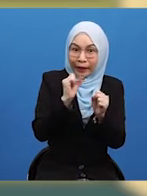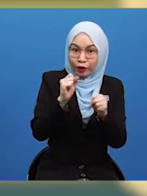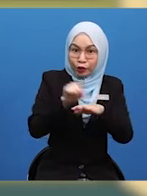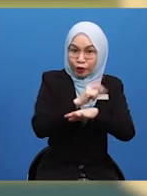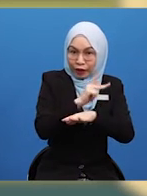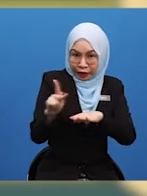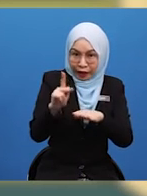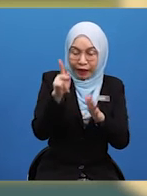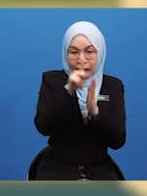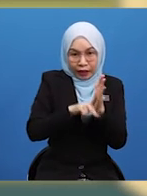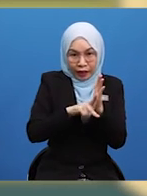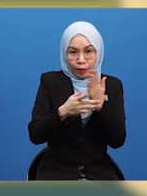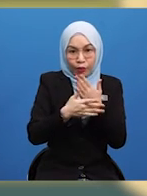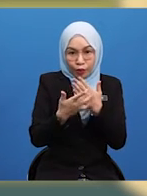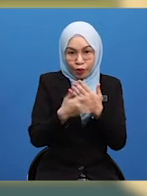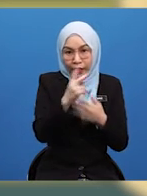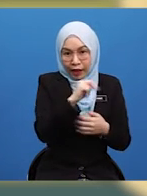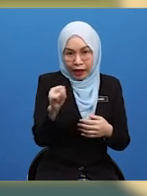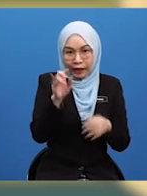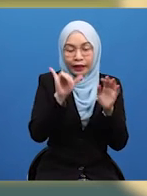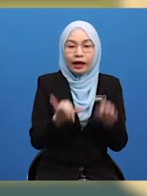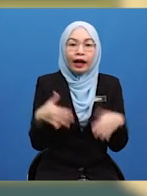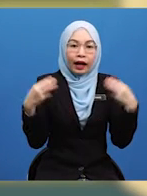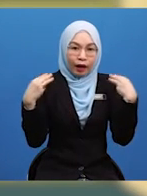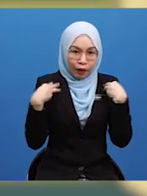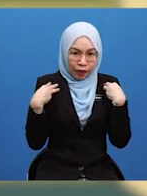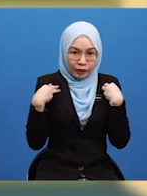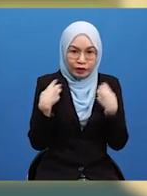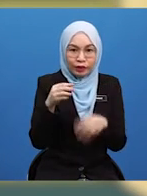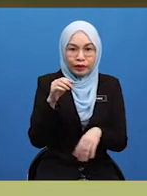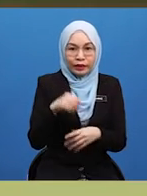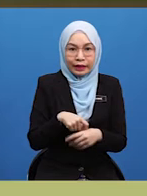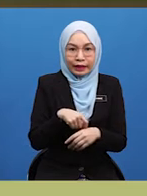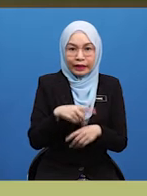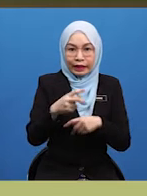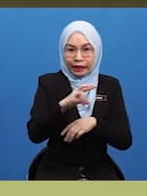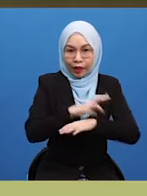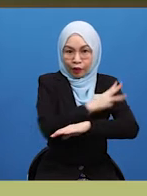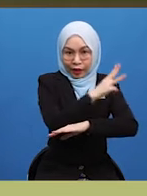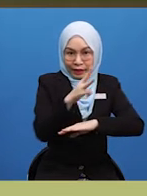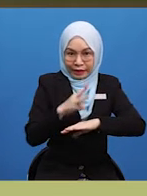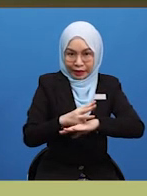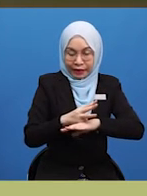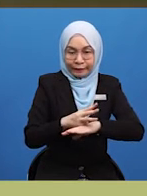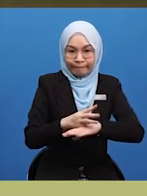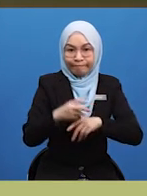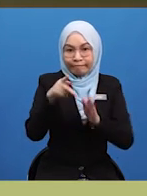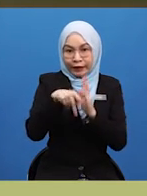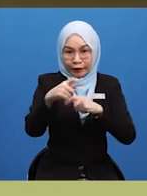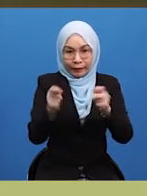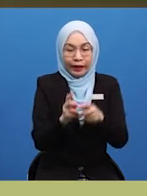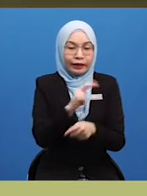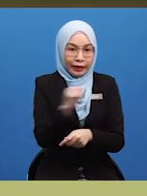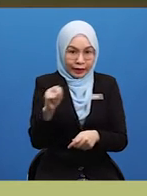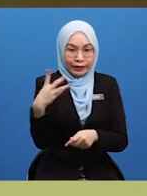kemudahan-kemudahan yang wujud di kawasan pertempatan kita. Baiklah murid-murid, sampai